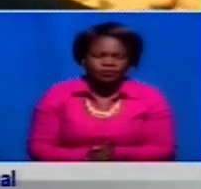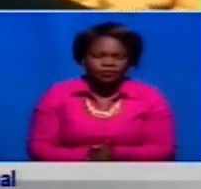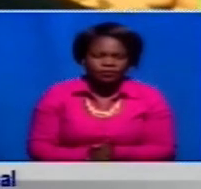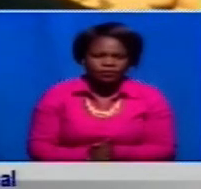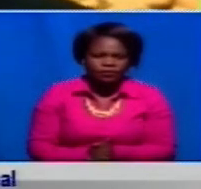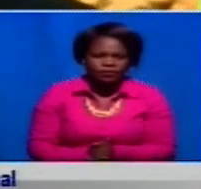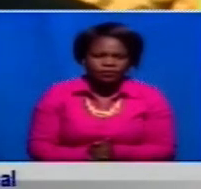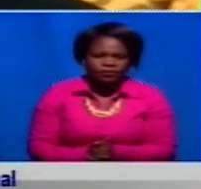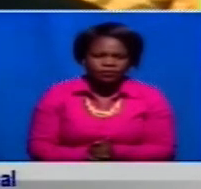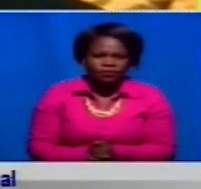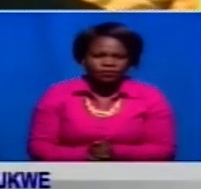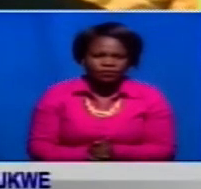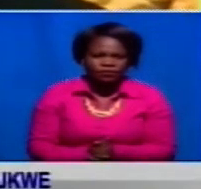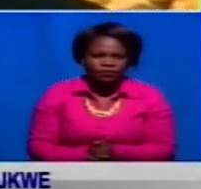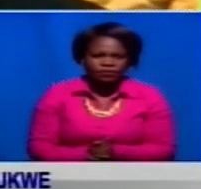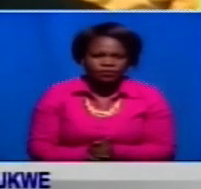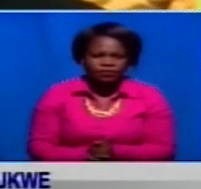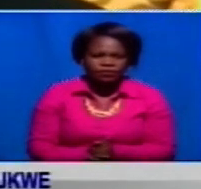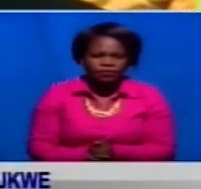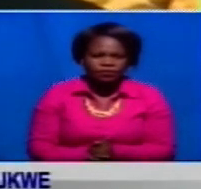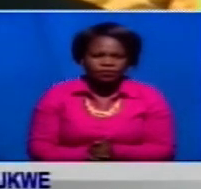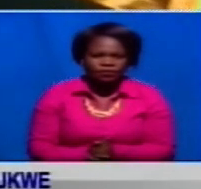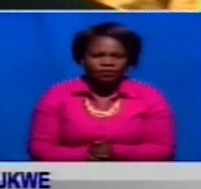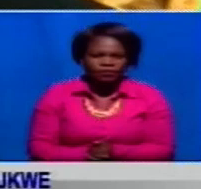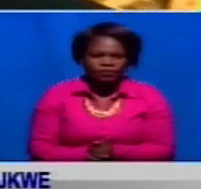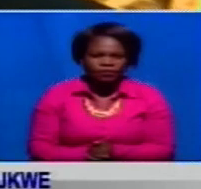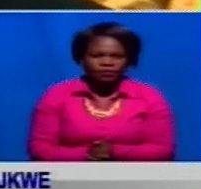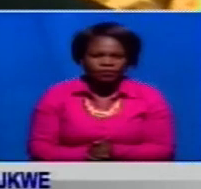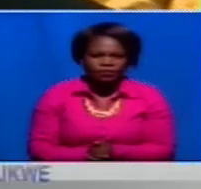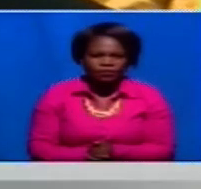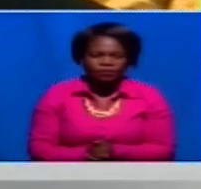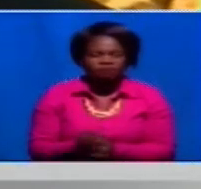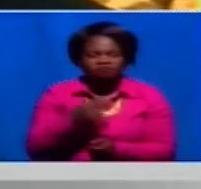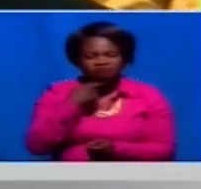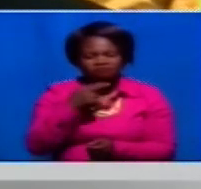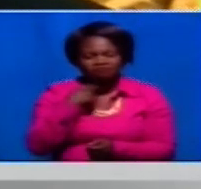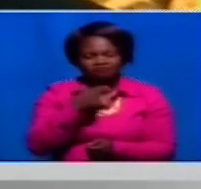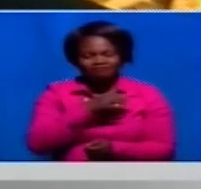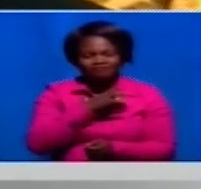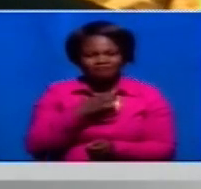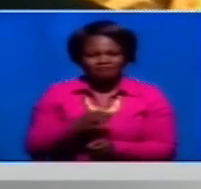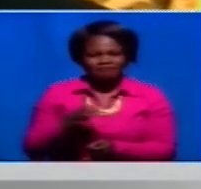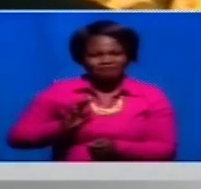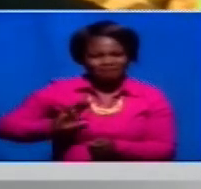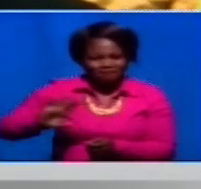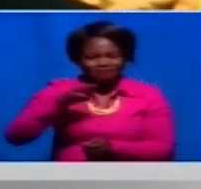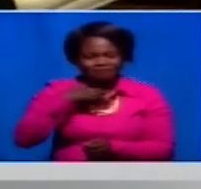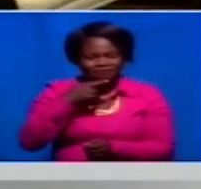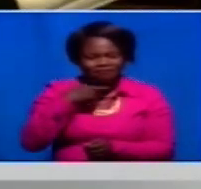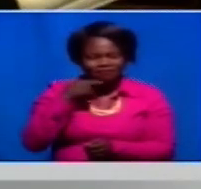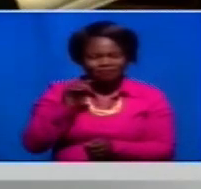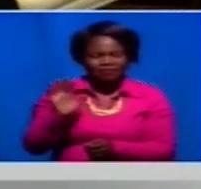能、这个农业、这个基础设施、金融和人力资源开发方